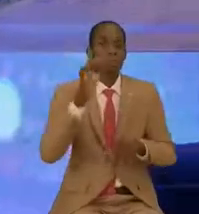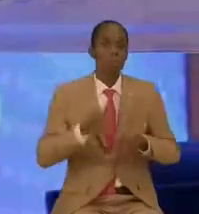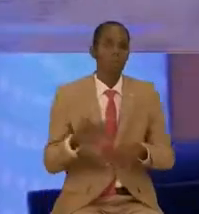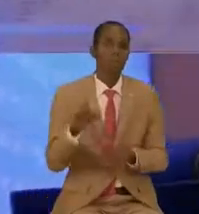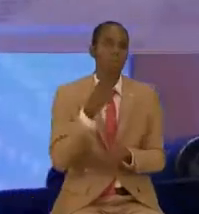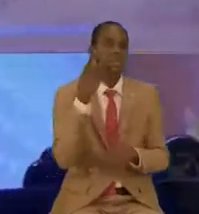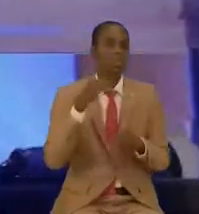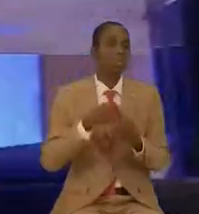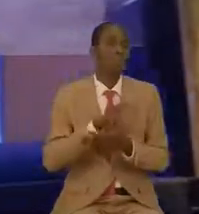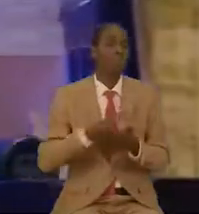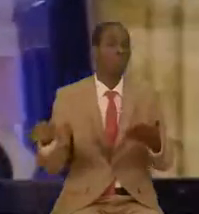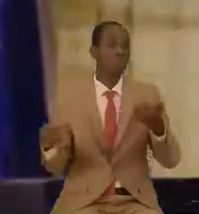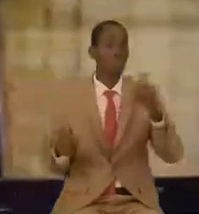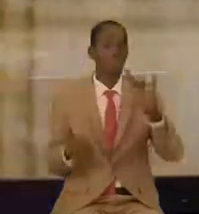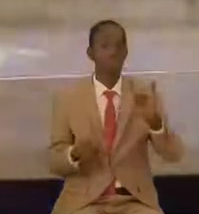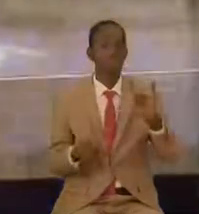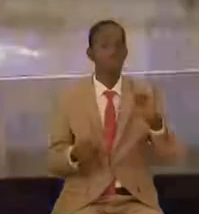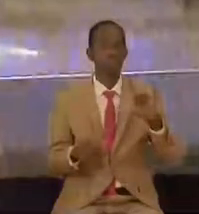Verset 18 dit,